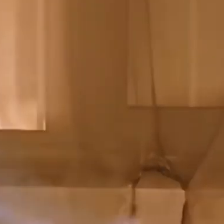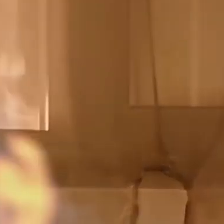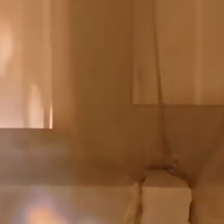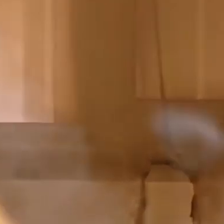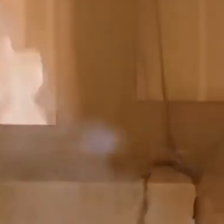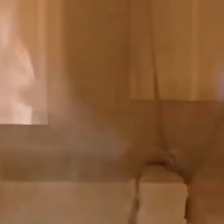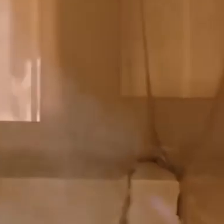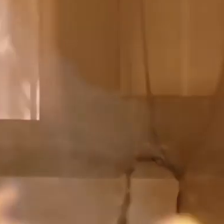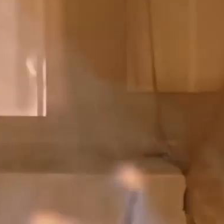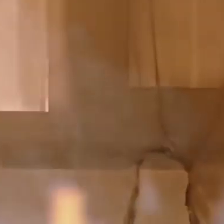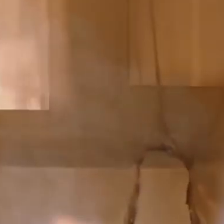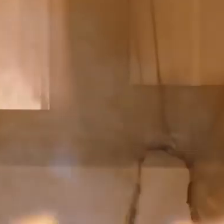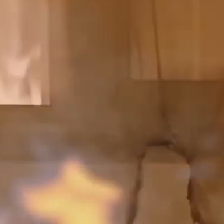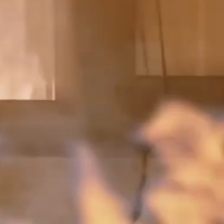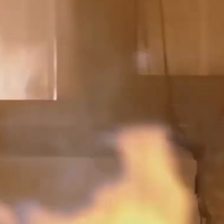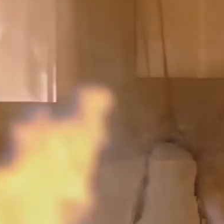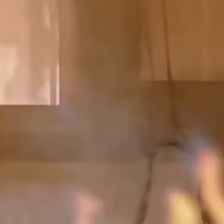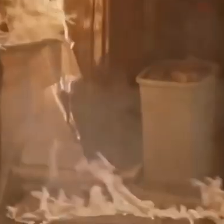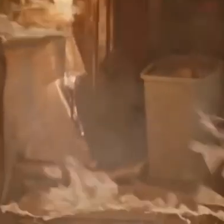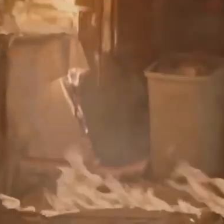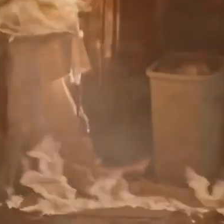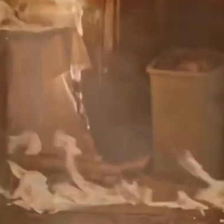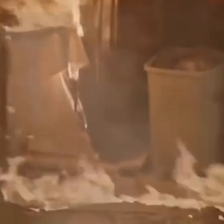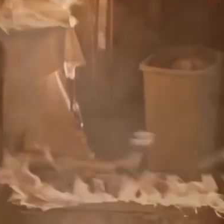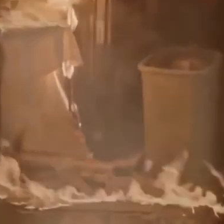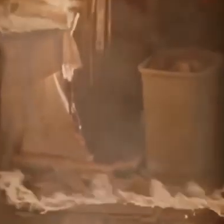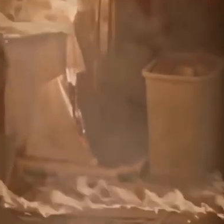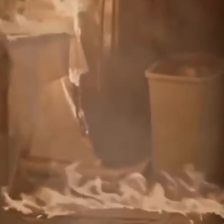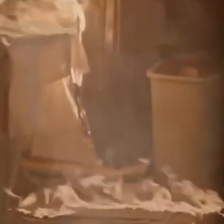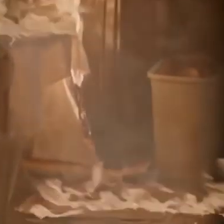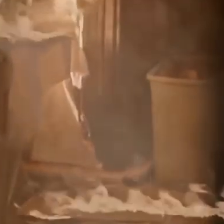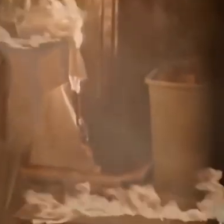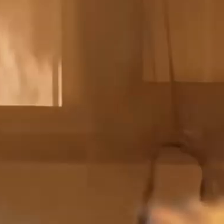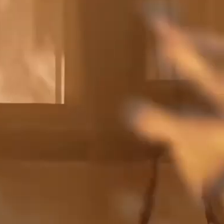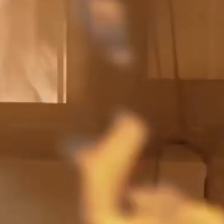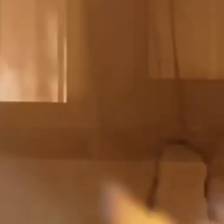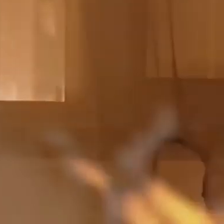kapısını açamayınca pencereye koştu. Çekyatta sızıp kalan Asil'i gördü.